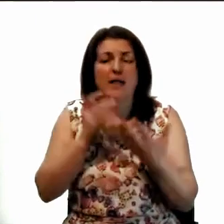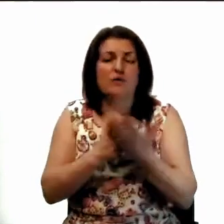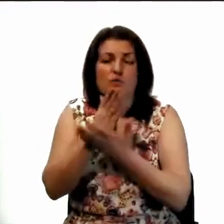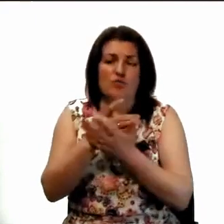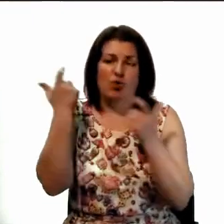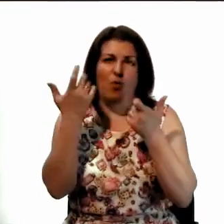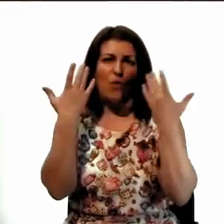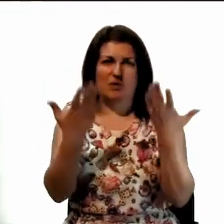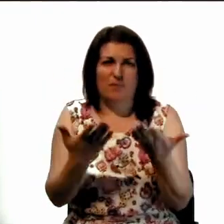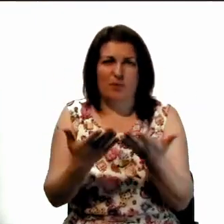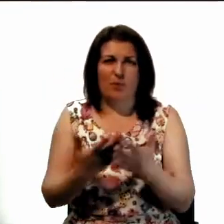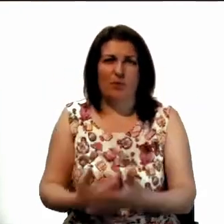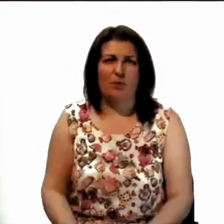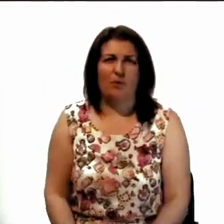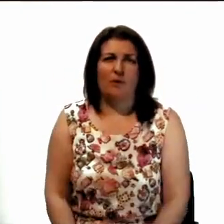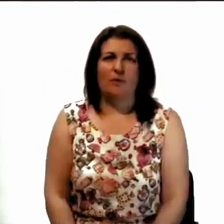Господу.